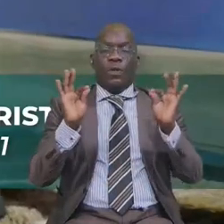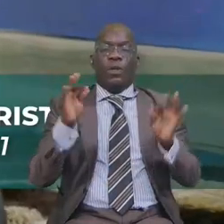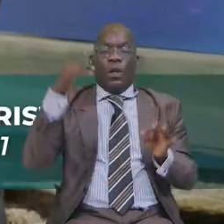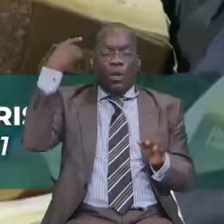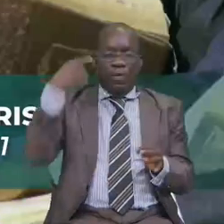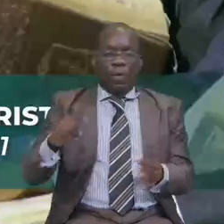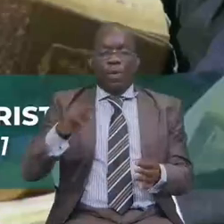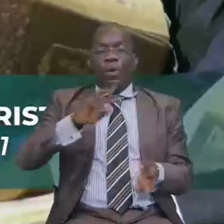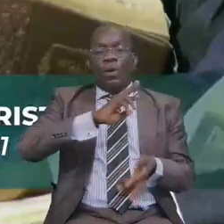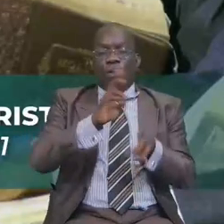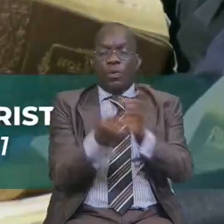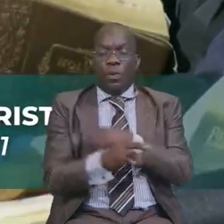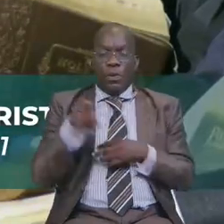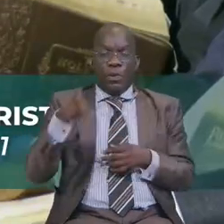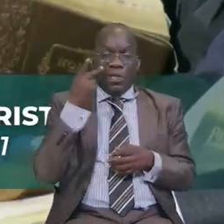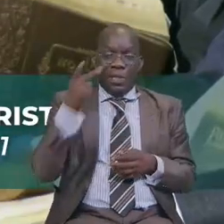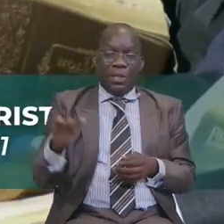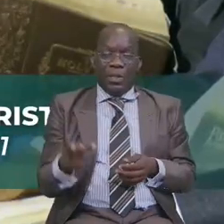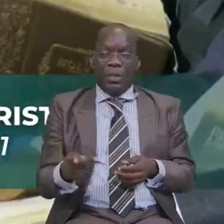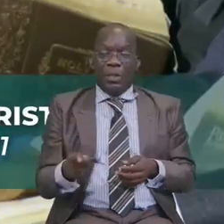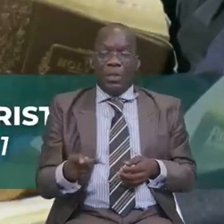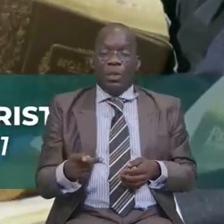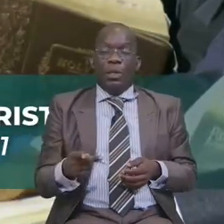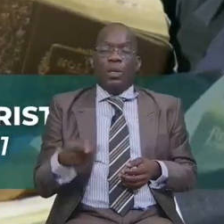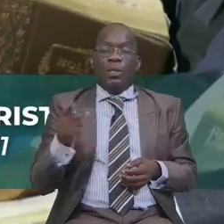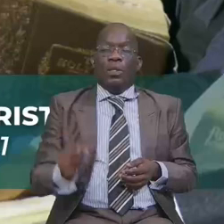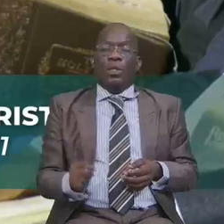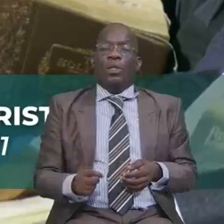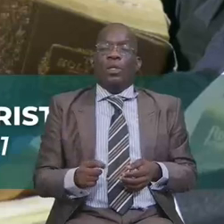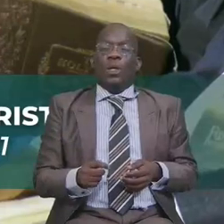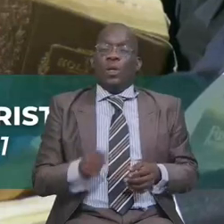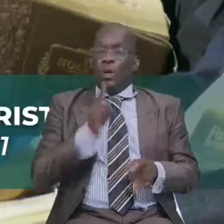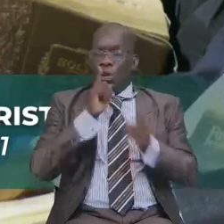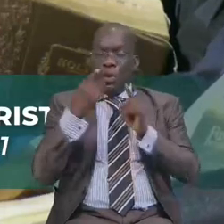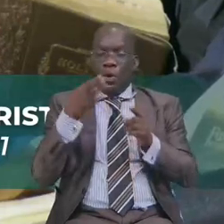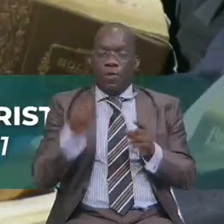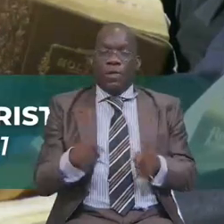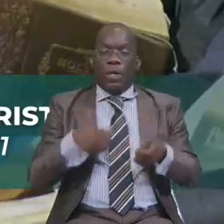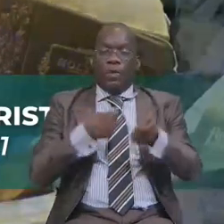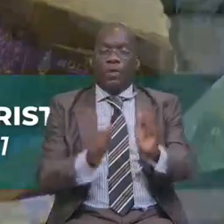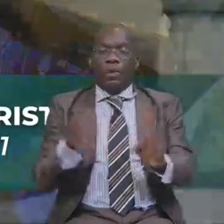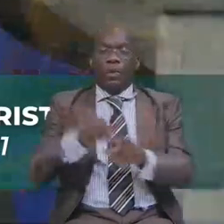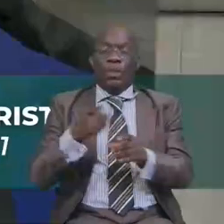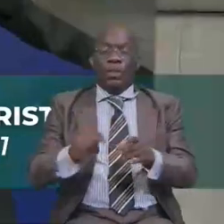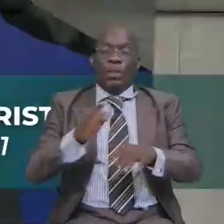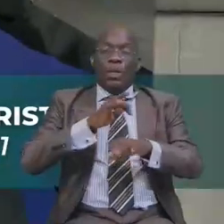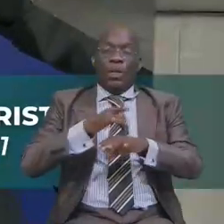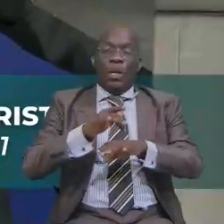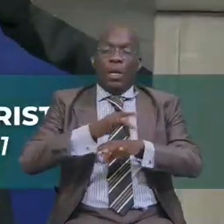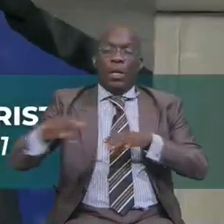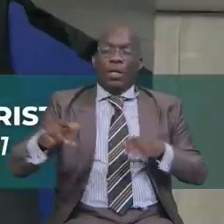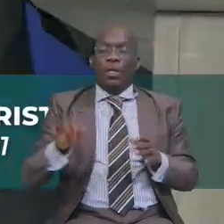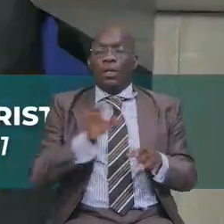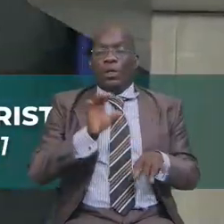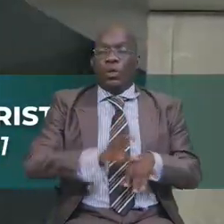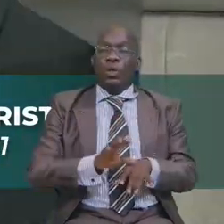repentance. Vous voyez l'emphase des apôtres, des prédicateurs dans l'église primitive. Christ leur avait dit, allez par